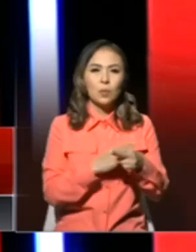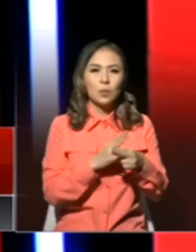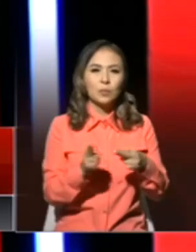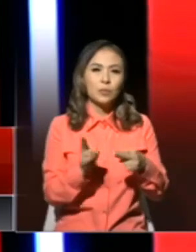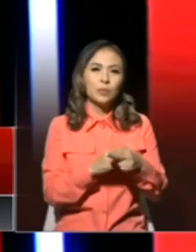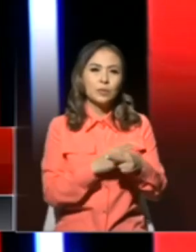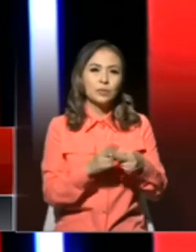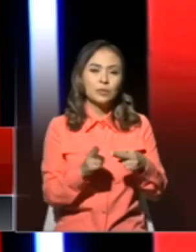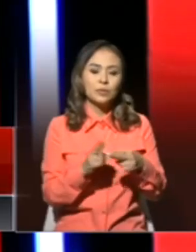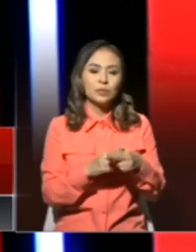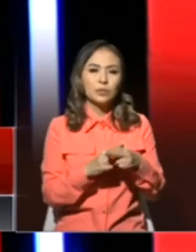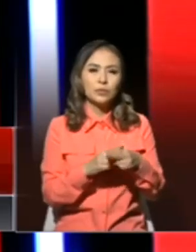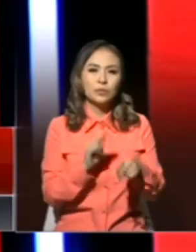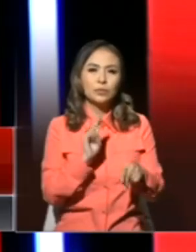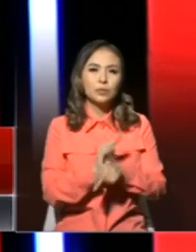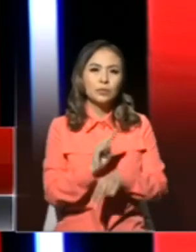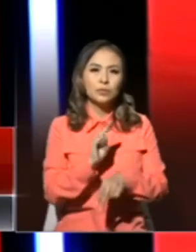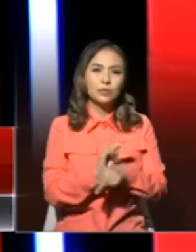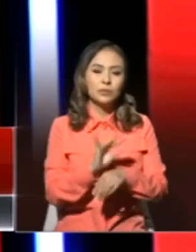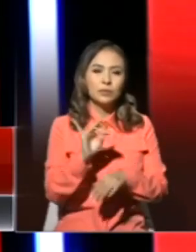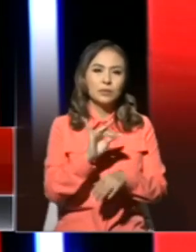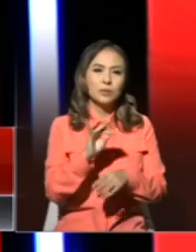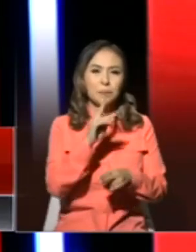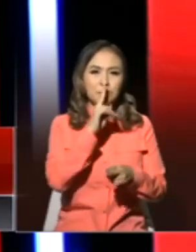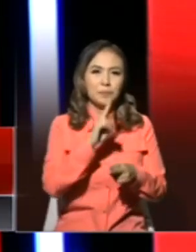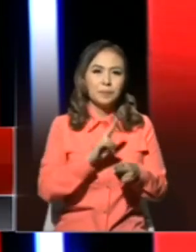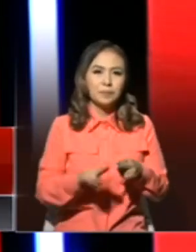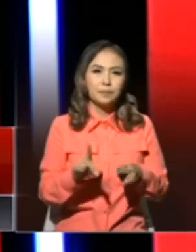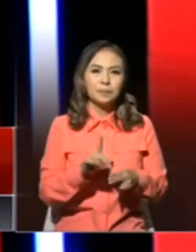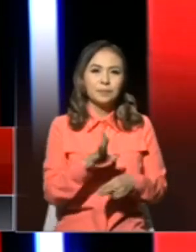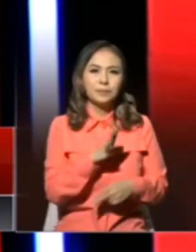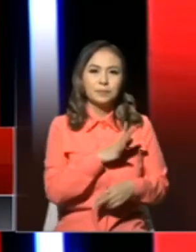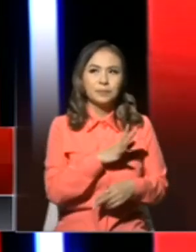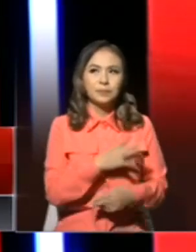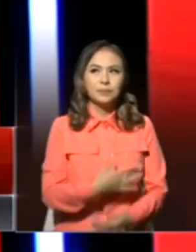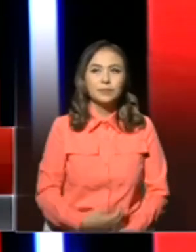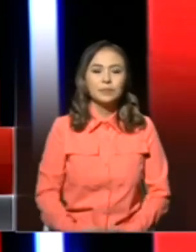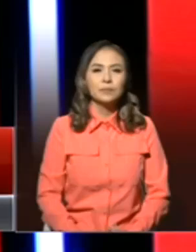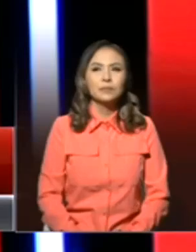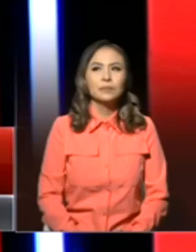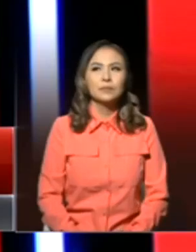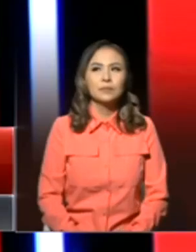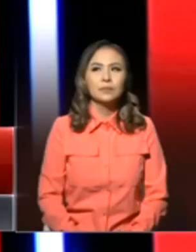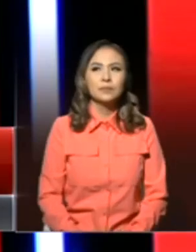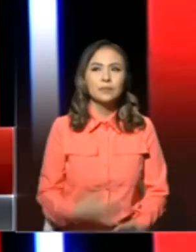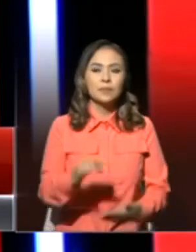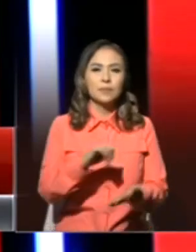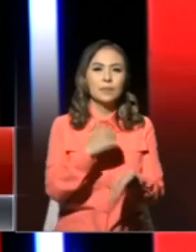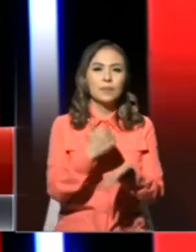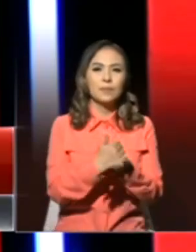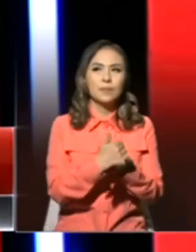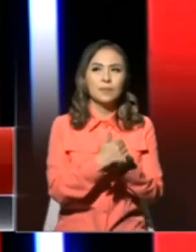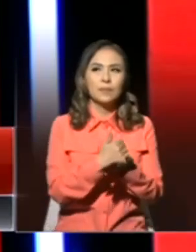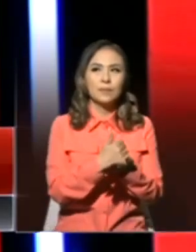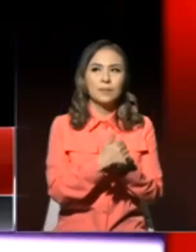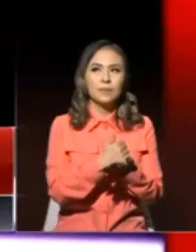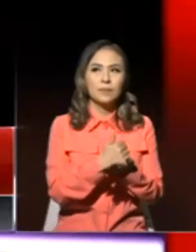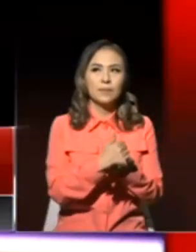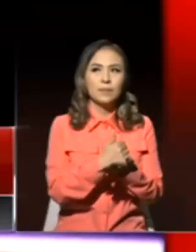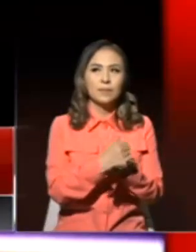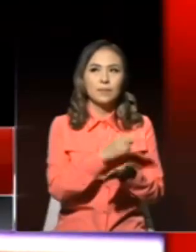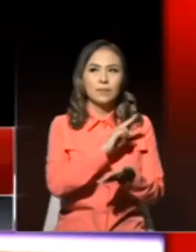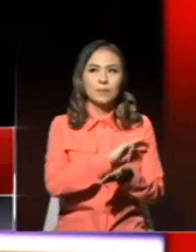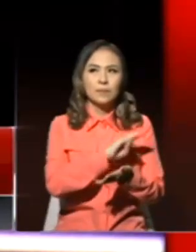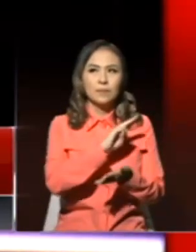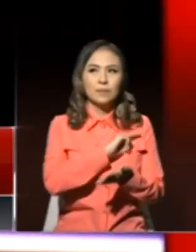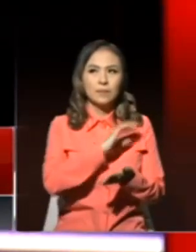үйрететін және содан арылтатын азамат мамандық иелері. Солай ғой. Қош келдіңіз. Және де осы саланың төңірегінде